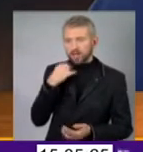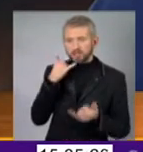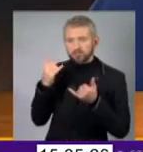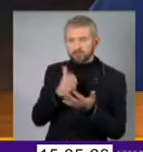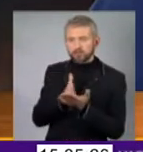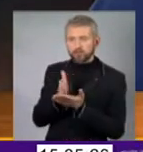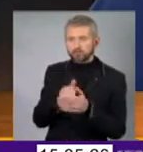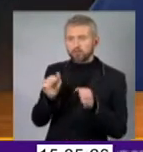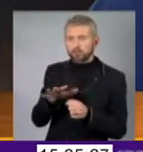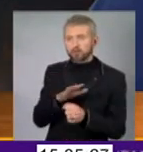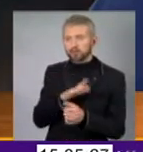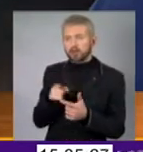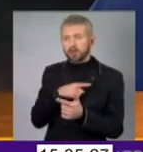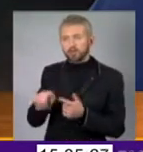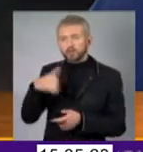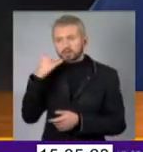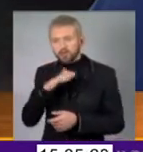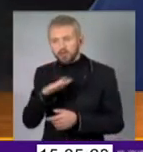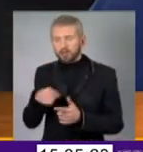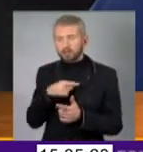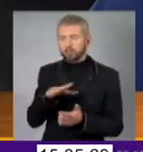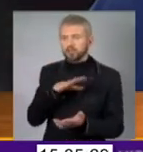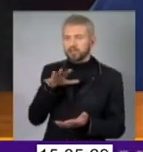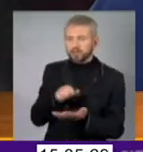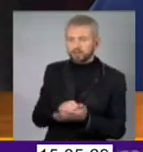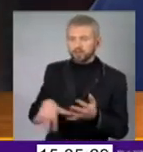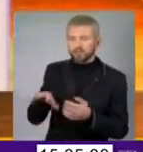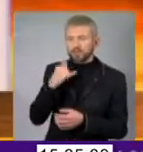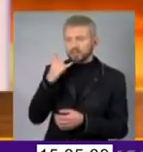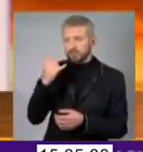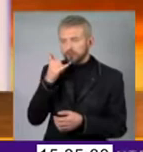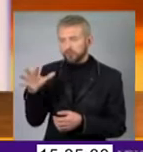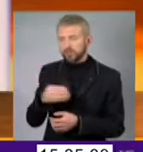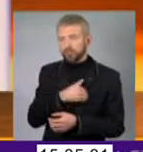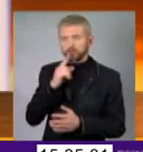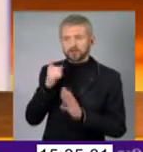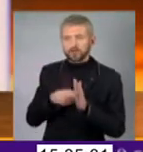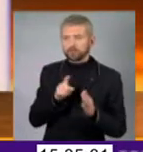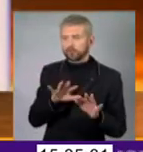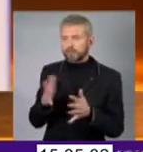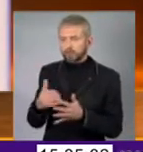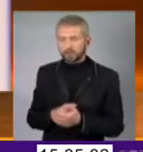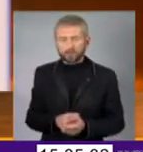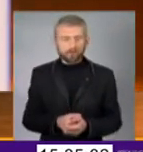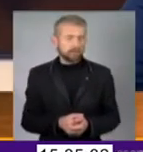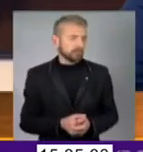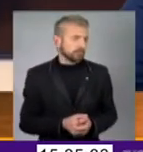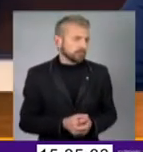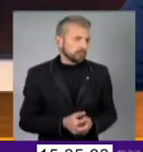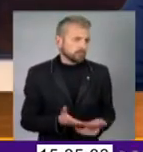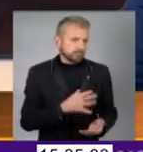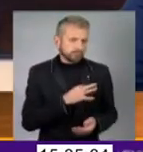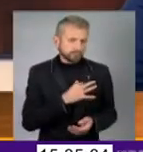служба може або не брати слухавку, або бути зайнята, тому що всі телефонують і всі хочуть дізнатися, що сталося. Однозначно. От